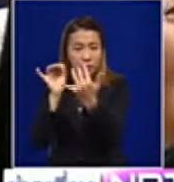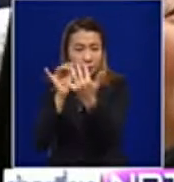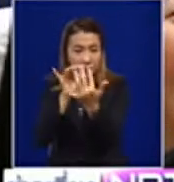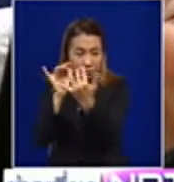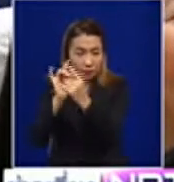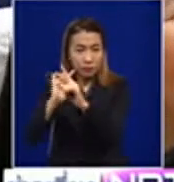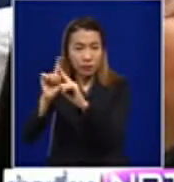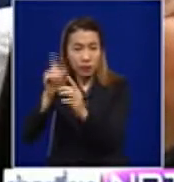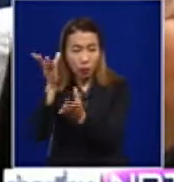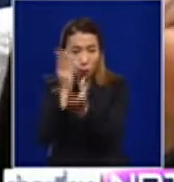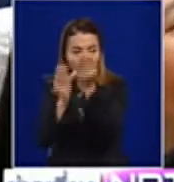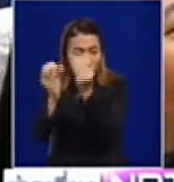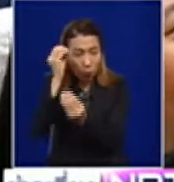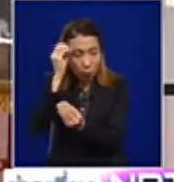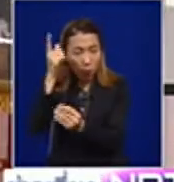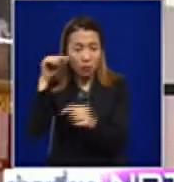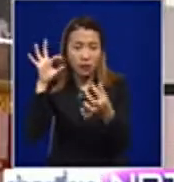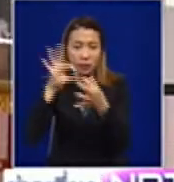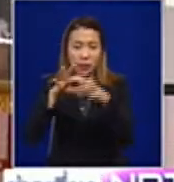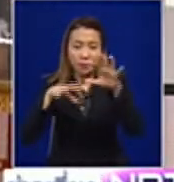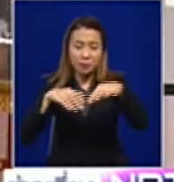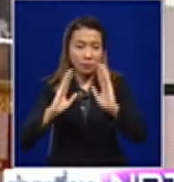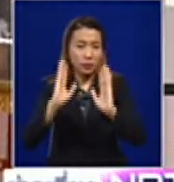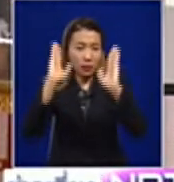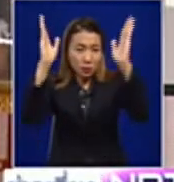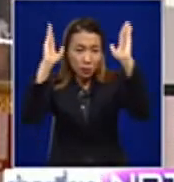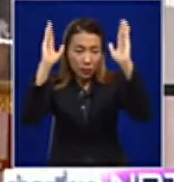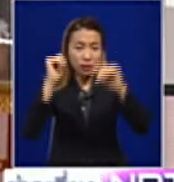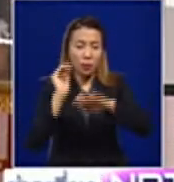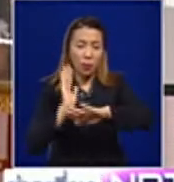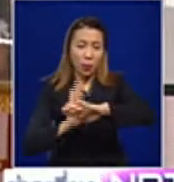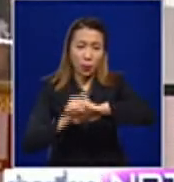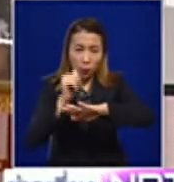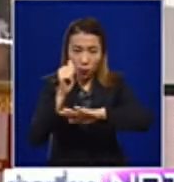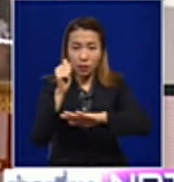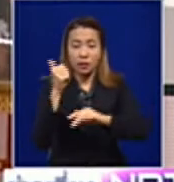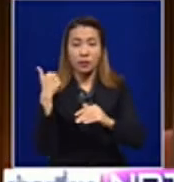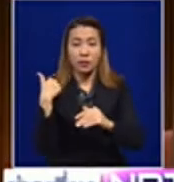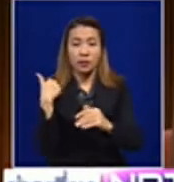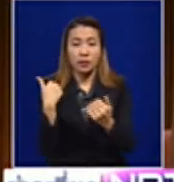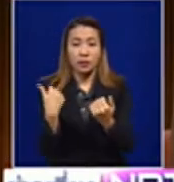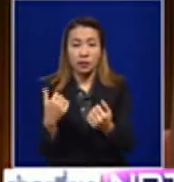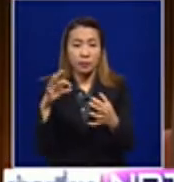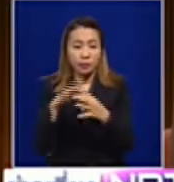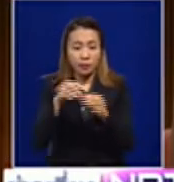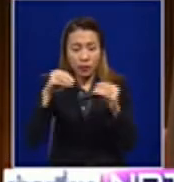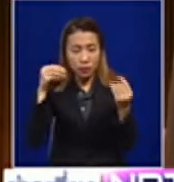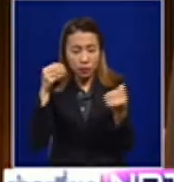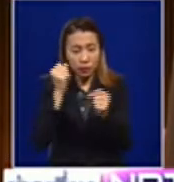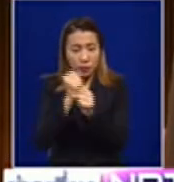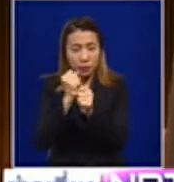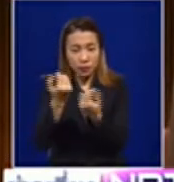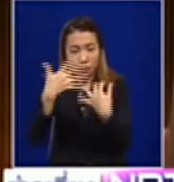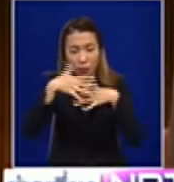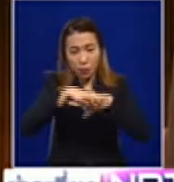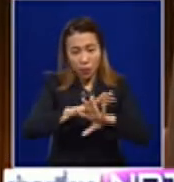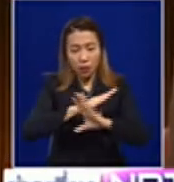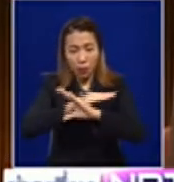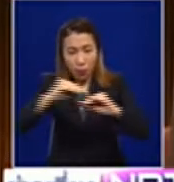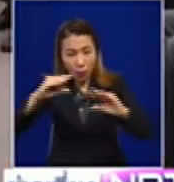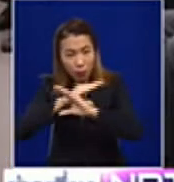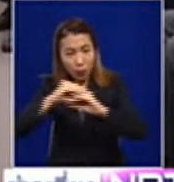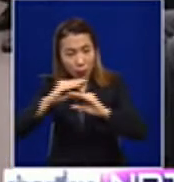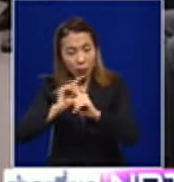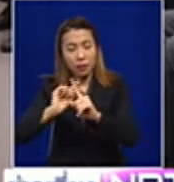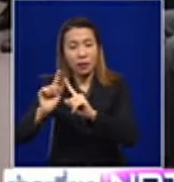และมีความรู้เชิงประชาสัมพันธ์เพื่อให้ทำหน้าที่ได้อย่างมีประสิทธิภาพและยังถือเป็นการเชื่อมความสัมพันธ์แลกเปลี่ยนความคิดเห็นอีกด้วย